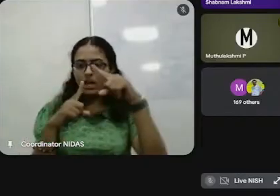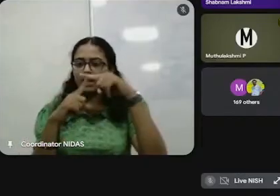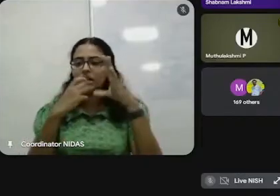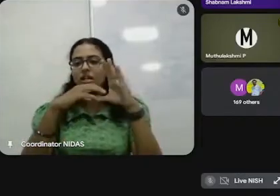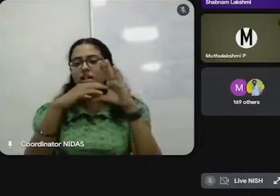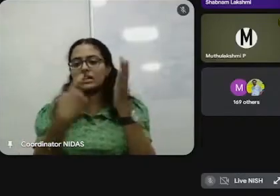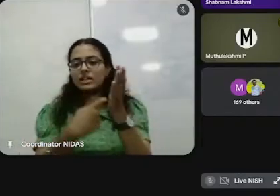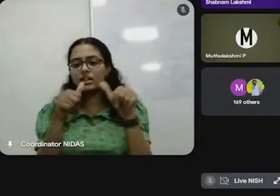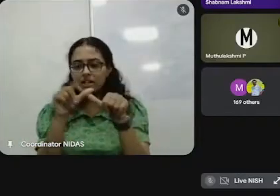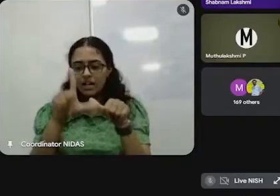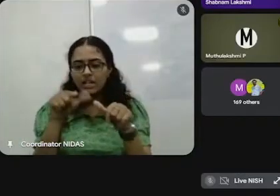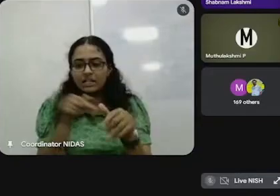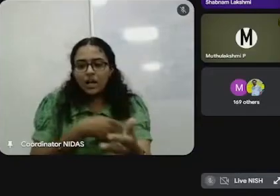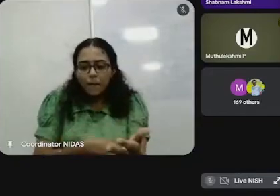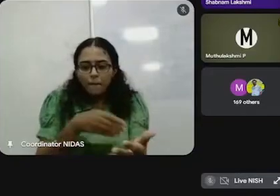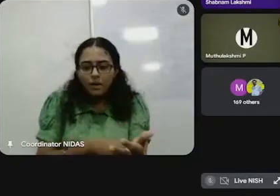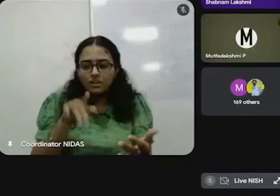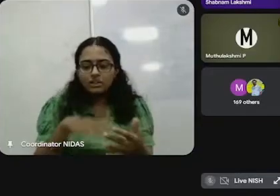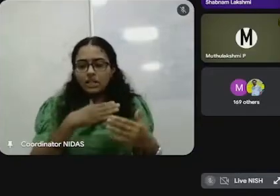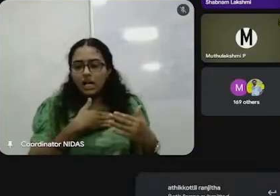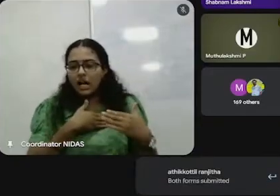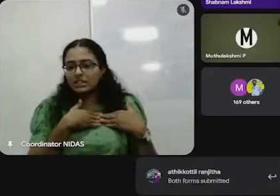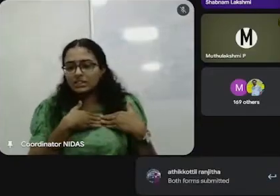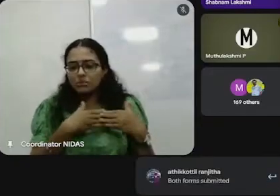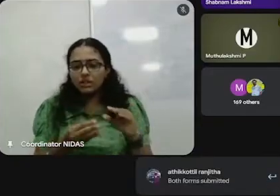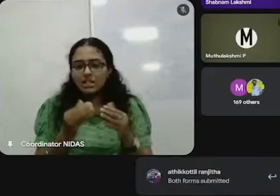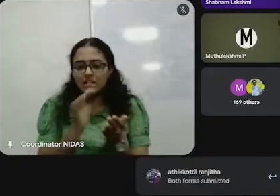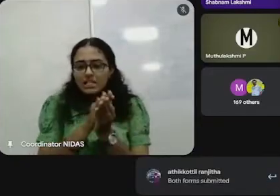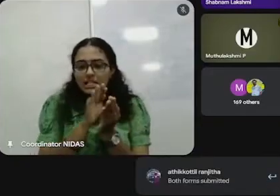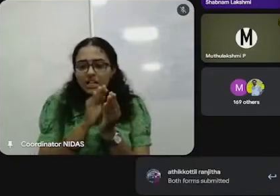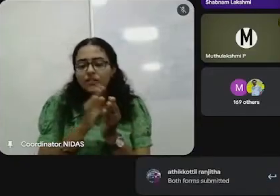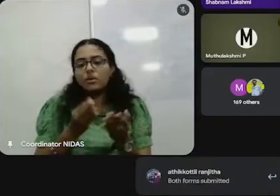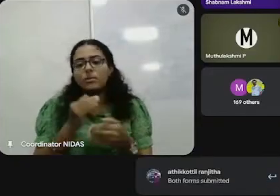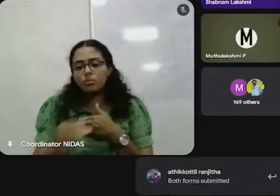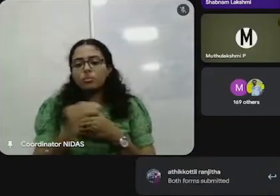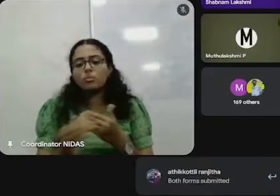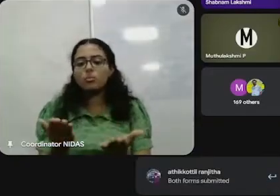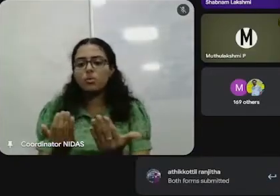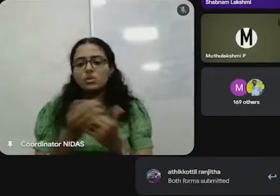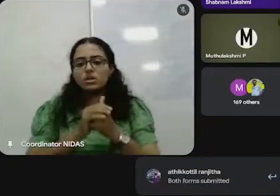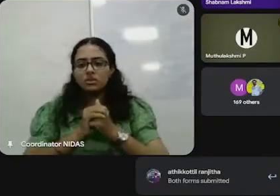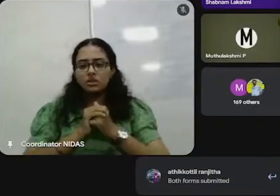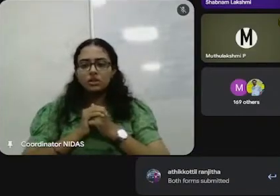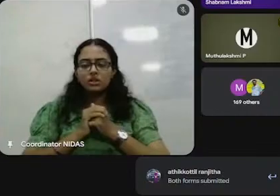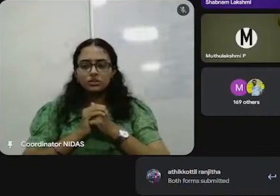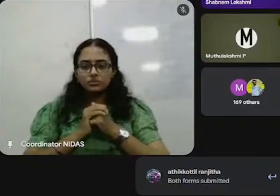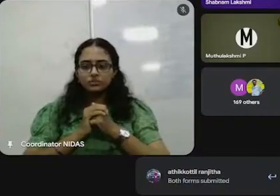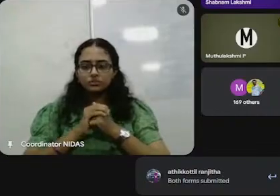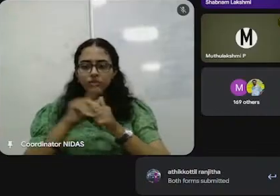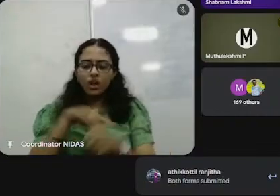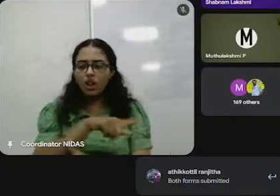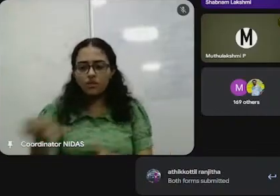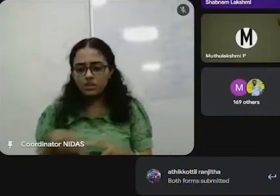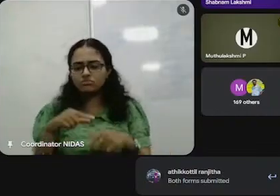സർക്കുലേഷൻ നടക്കുന്നത് കൊണ്ട് നമ്മുടെ ഹാർട്ട് കുറച്ചുകൂടെ നമുക്ക് സേഫ് ആയിട്ട് കൊണ്ടുപോകാൻ പറ്റും. അതുകൊണ്ട് ഡെഫിനറ്റ്ലി നമുക്ക് എല്ലാവർക്കും റെഗുലർ